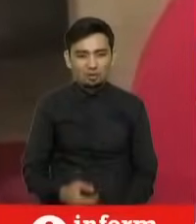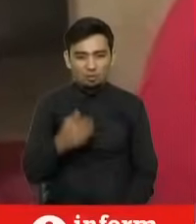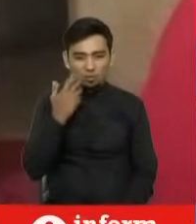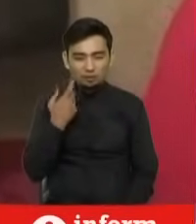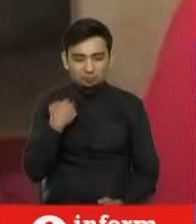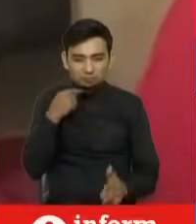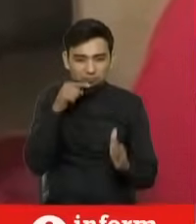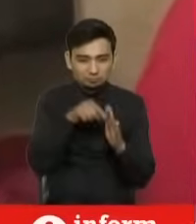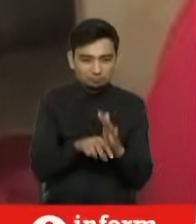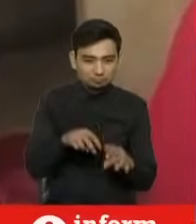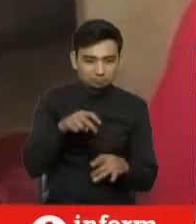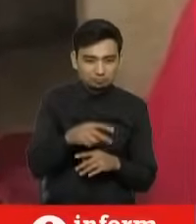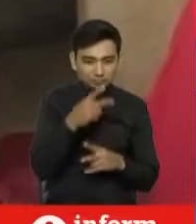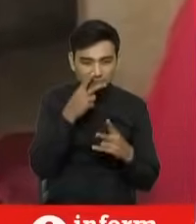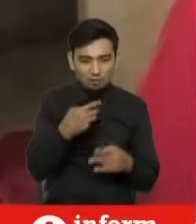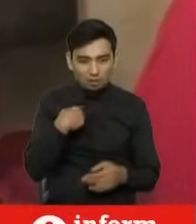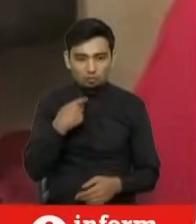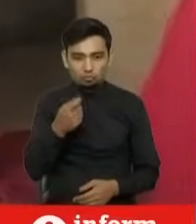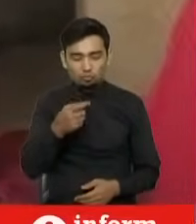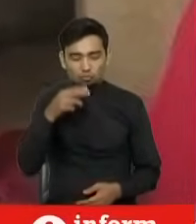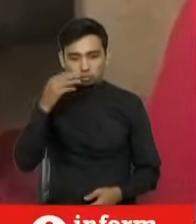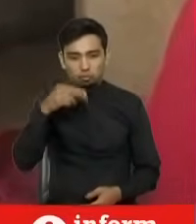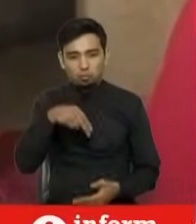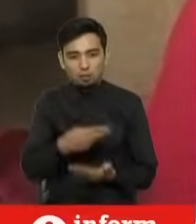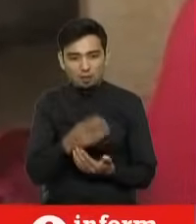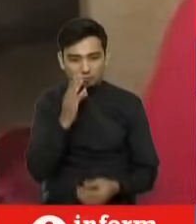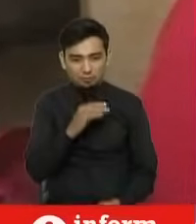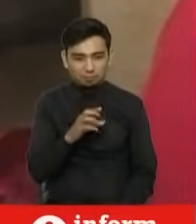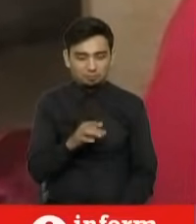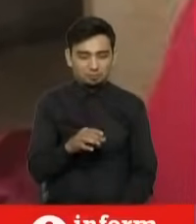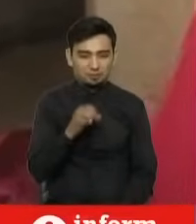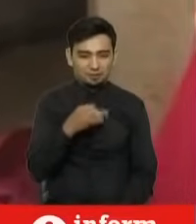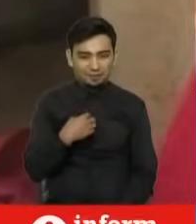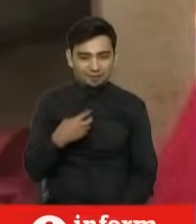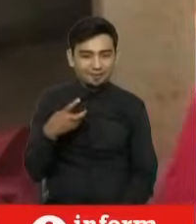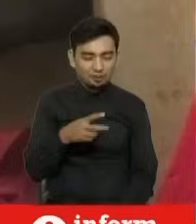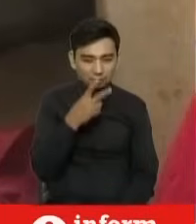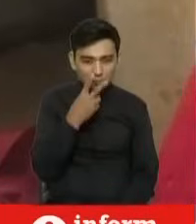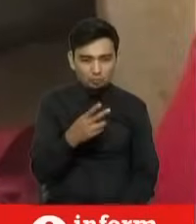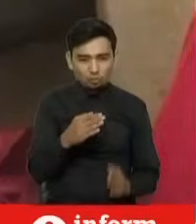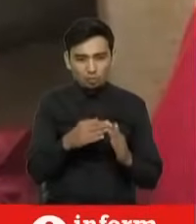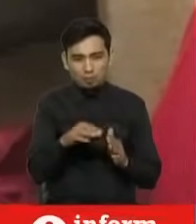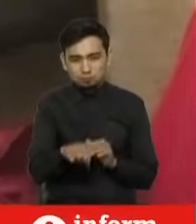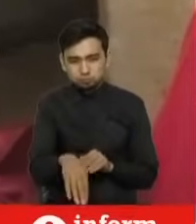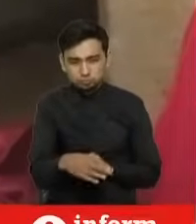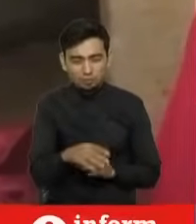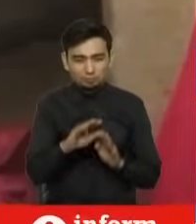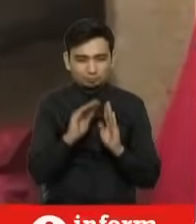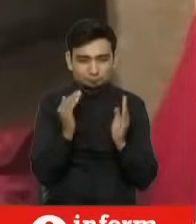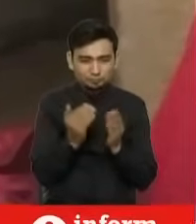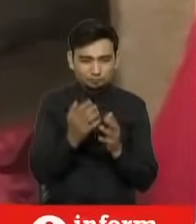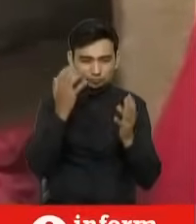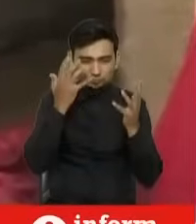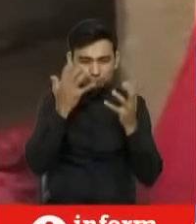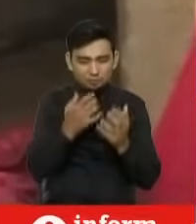зашли, чуть в оморок не упали. Біз мұнда келгенде есімізден танып қала жаздадық. Үйдің ішінде түк жоқ, қабырғалары қап-қара болды.